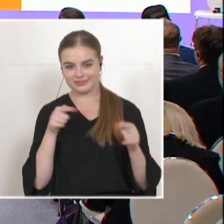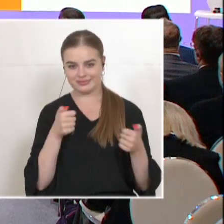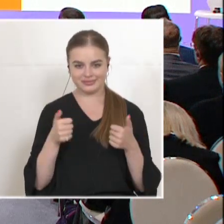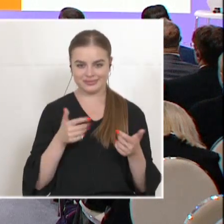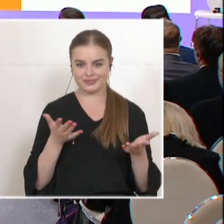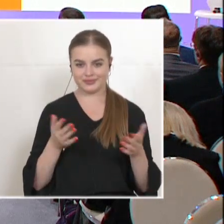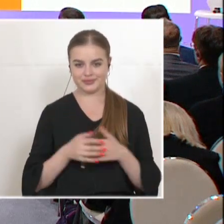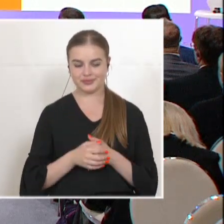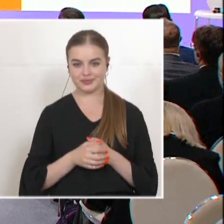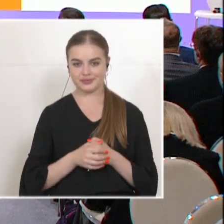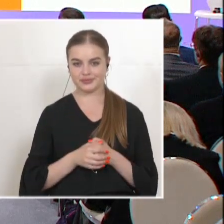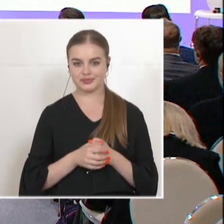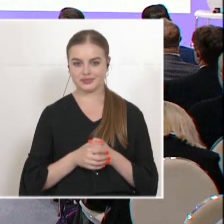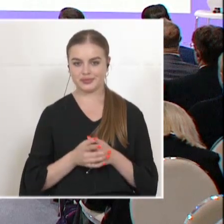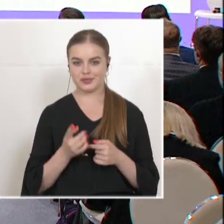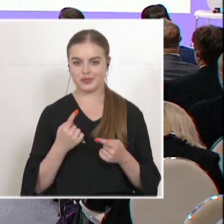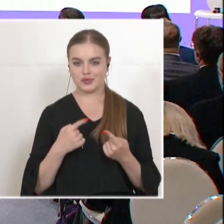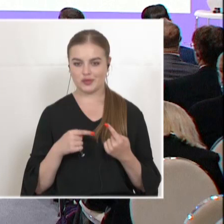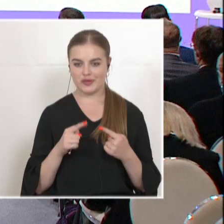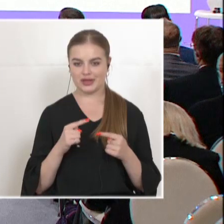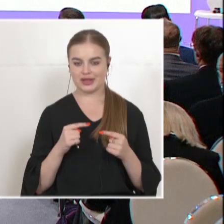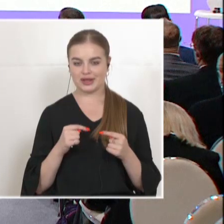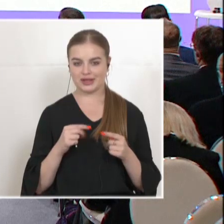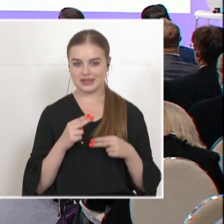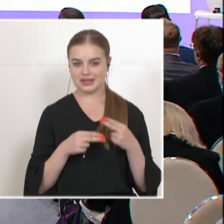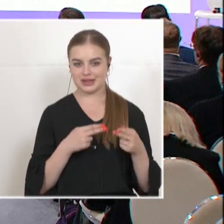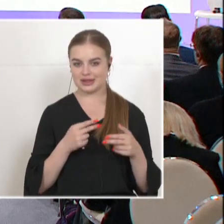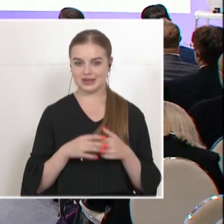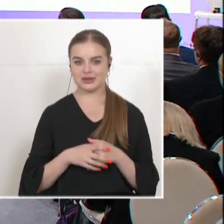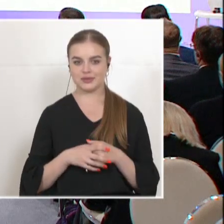робиш? Повертай попередній слайд.